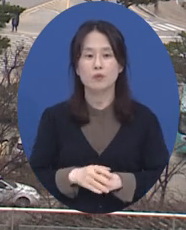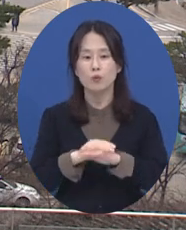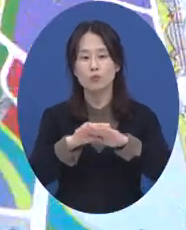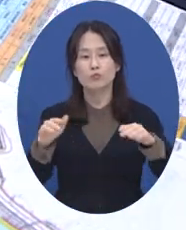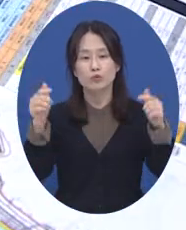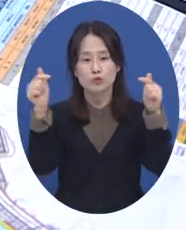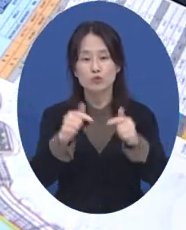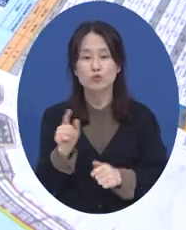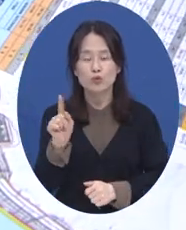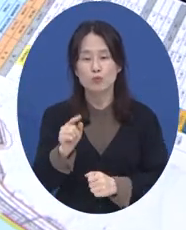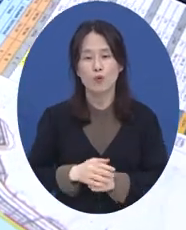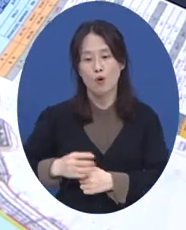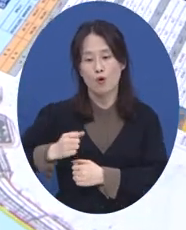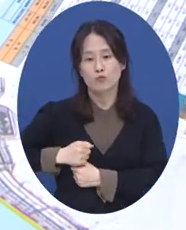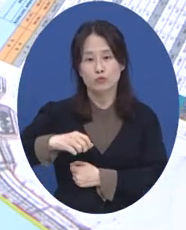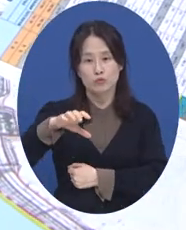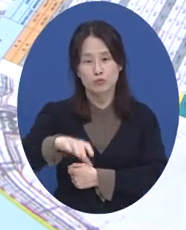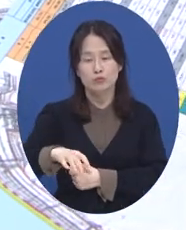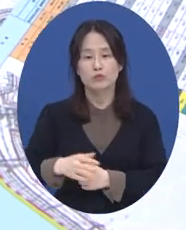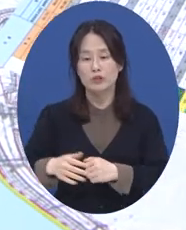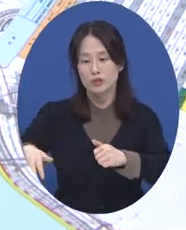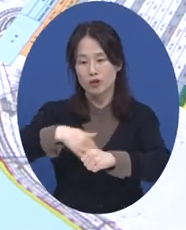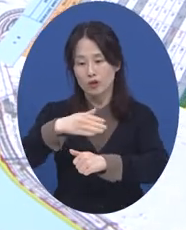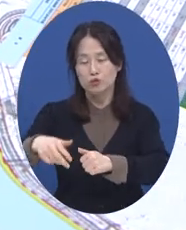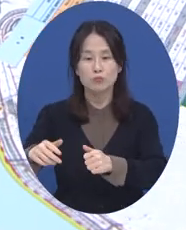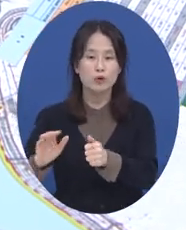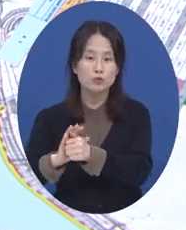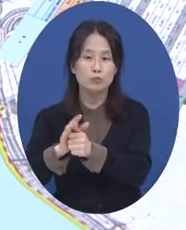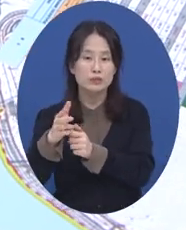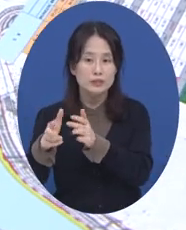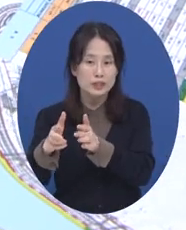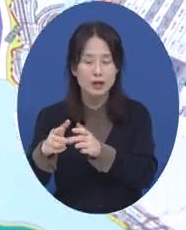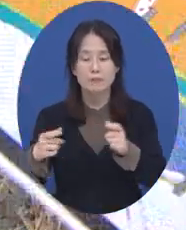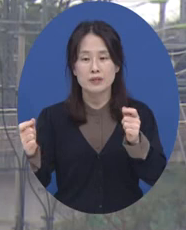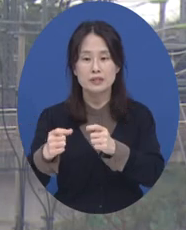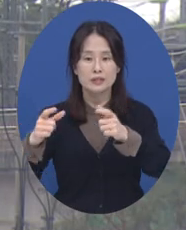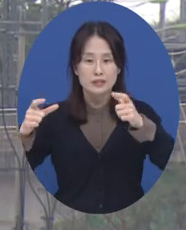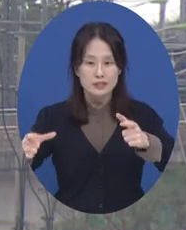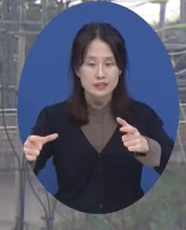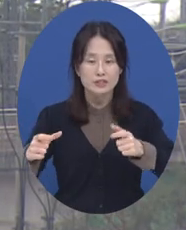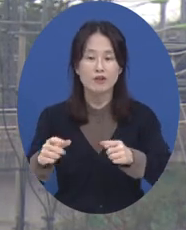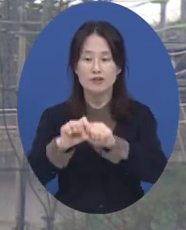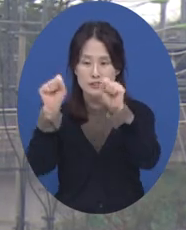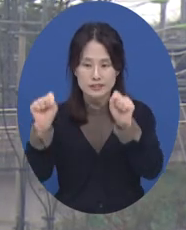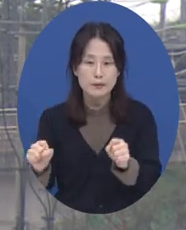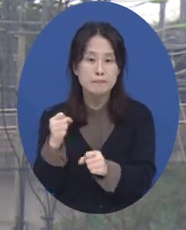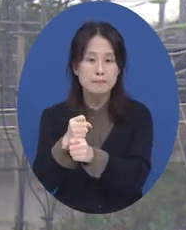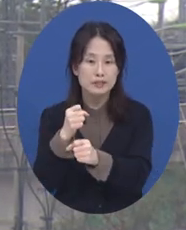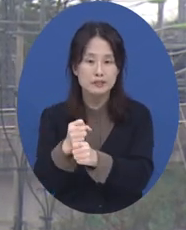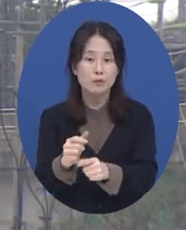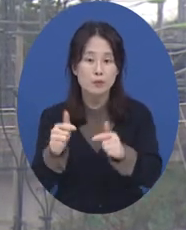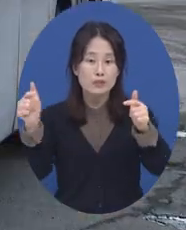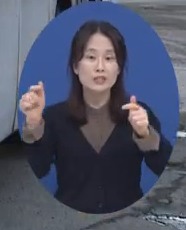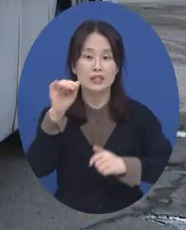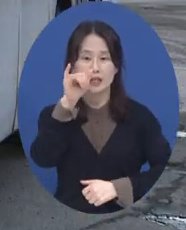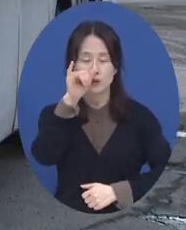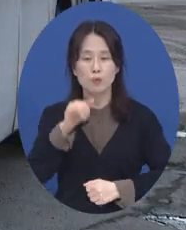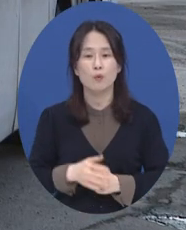완화는 군부대, 공여구역 주변 지역 지원 사업, 접경 지역 기반 시설 구축 사업을 확대